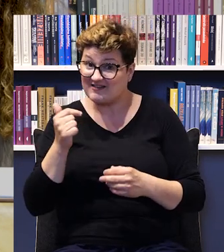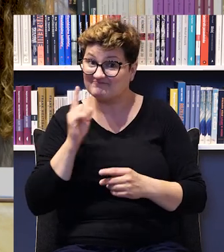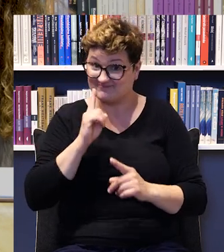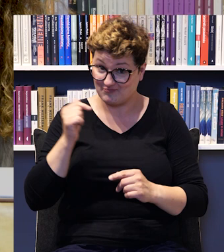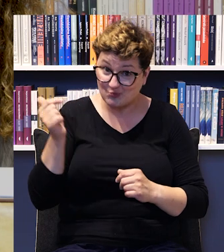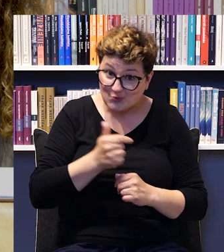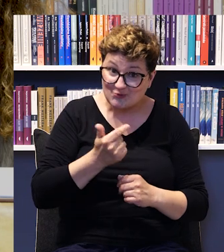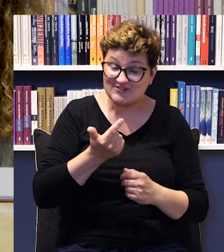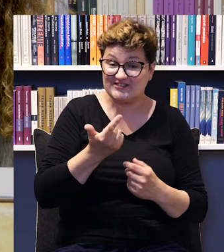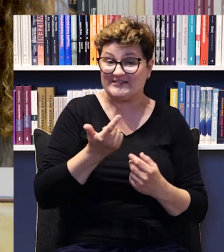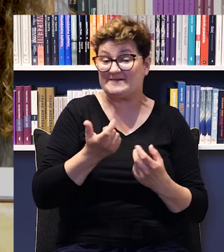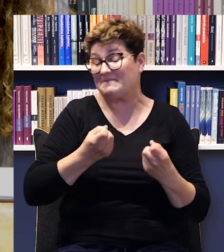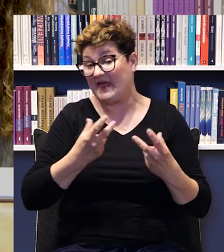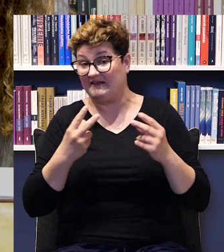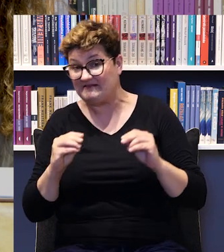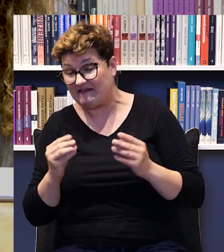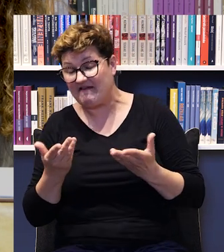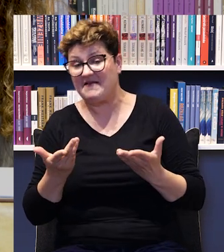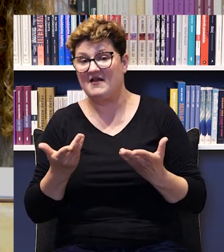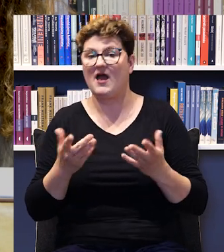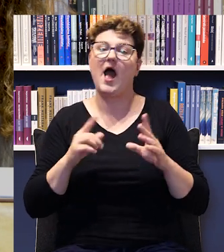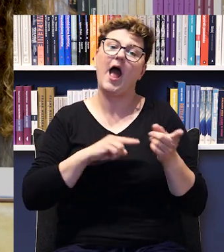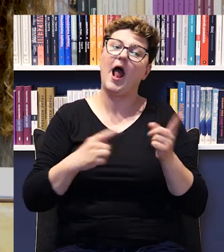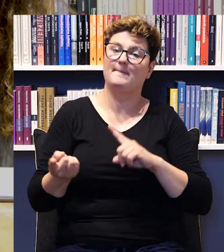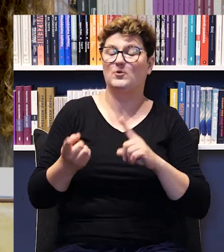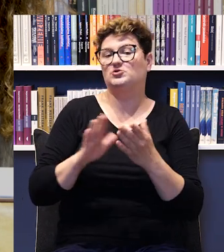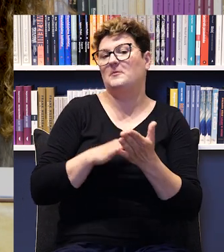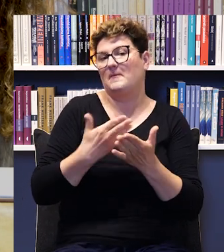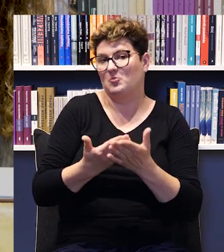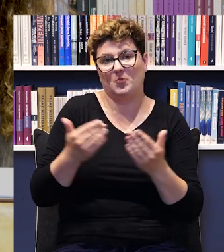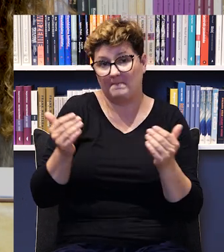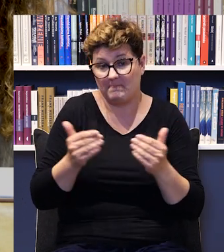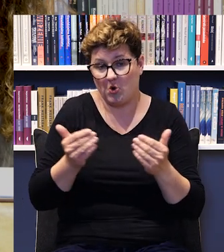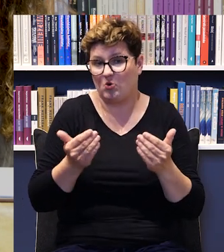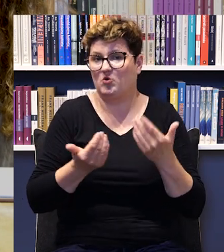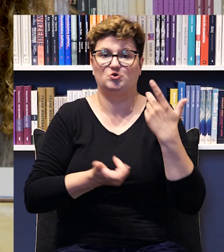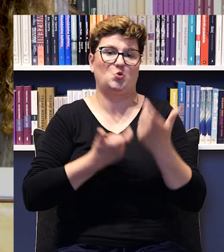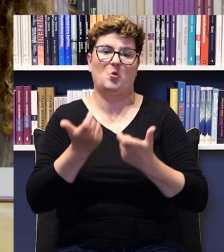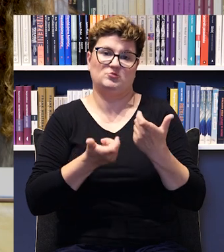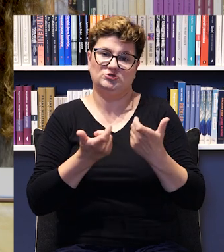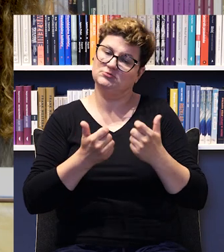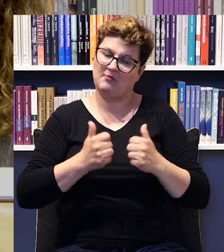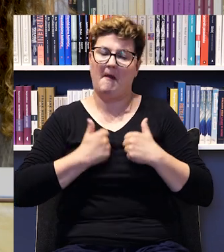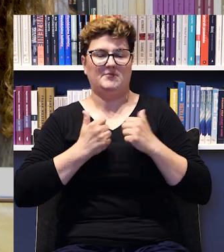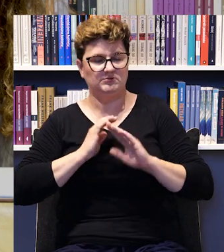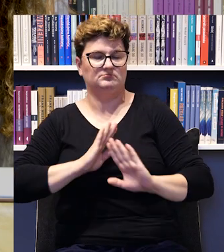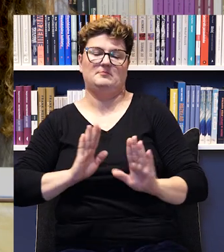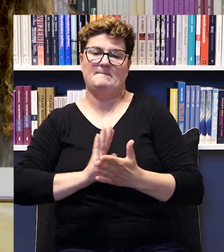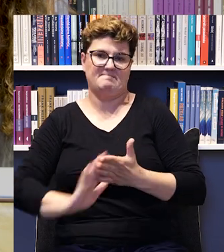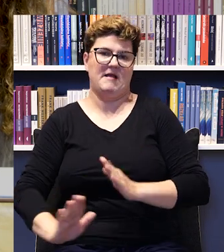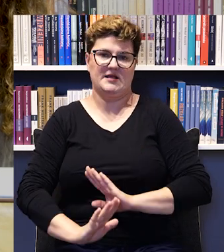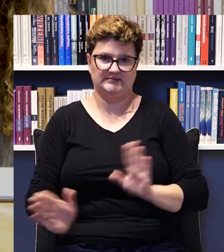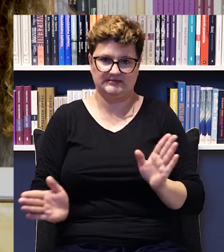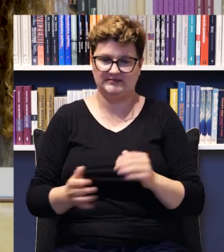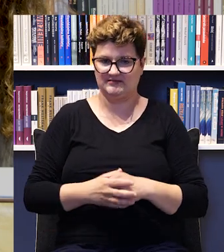tak musi być. W tym sensie, czy dałoby się zrobić coś po prostu, żeby tak nie było. Bo wydaje mi się, że